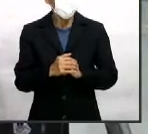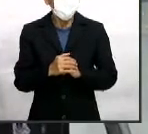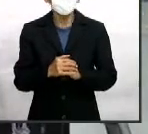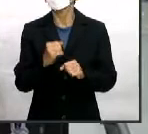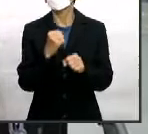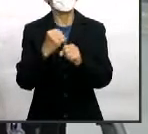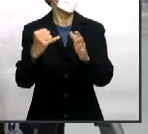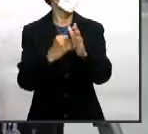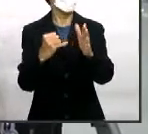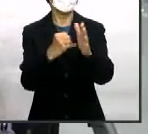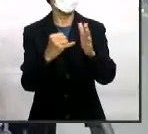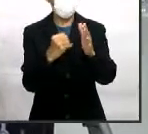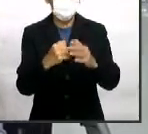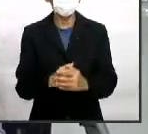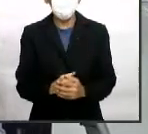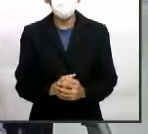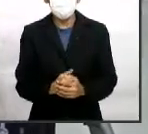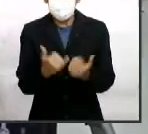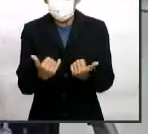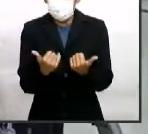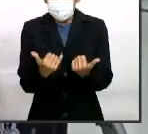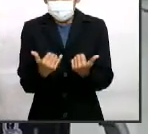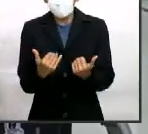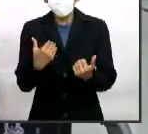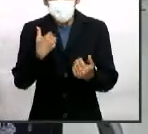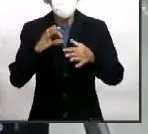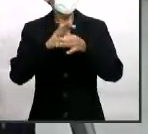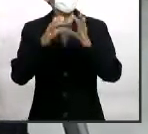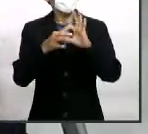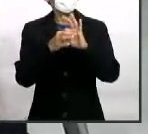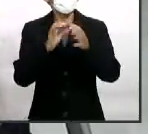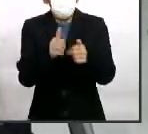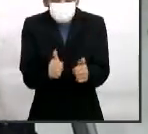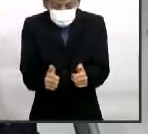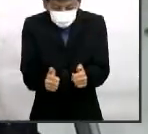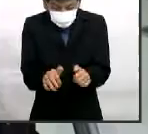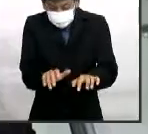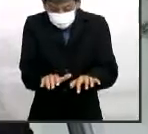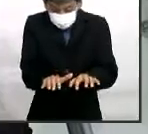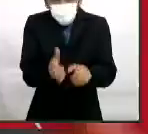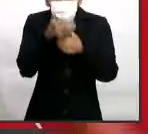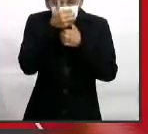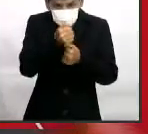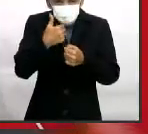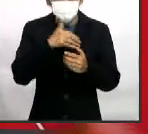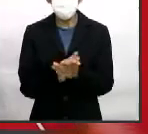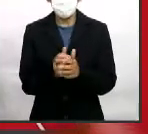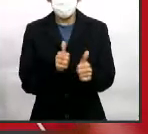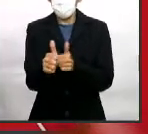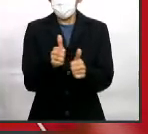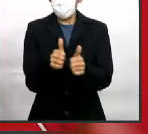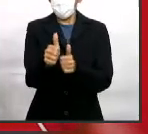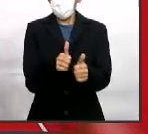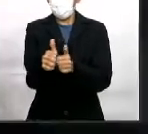ข้าถึงง่ายกว่า ใช่ครับเข้าถึงง่ายกว่า ครับก็เลยทำให้ณปัจจุบันเนี่ยกีฬาของ e-sport คนให้ความสนใจเยอะการที่จัดแข่ง